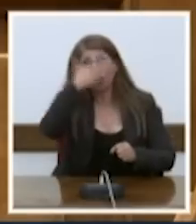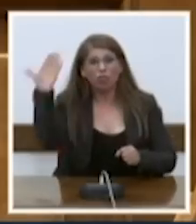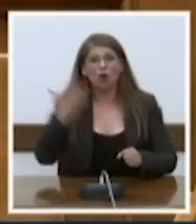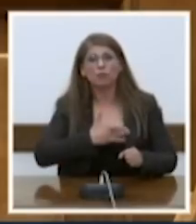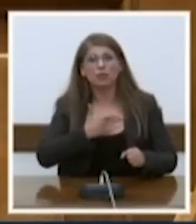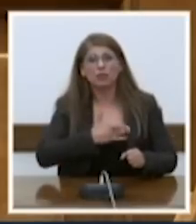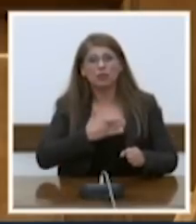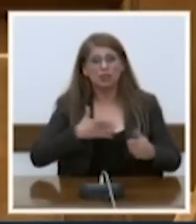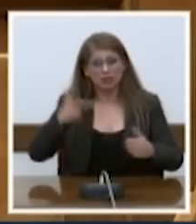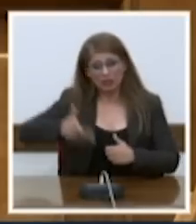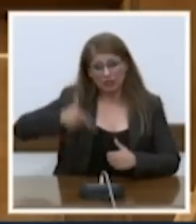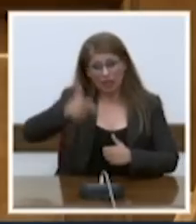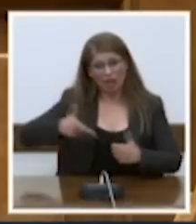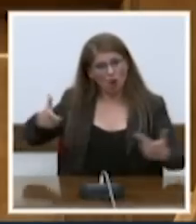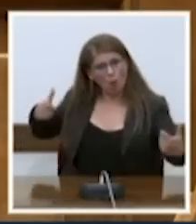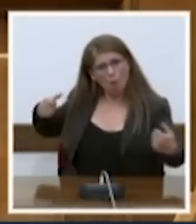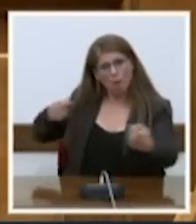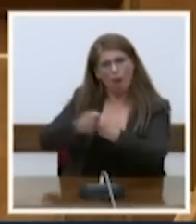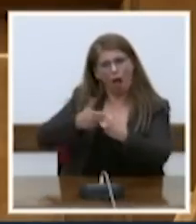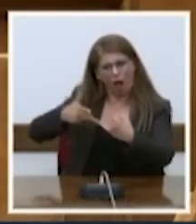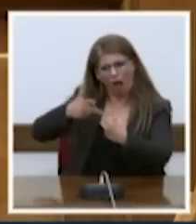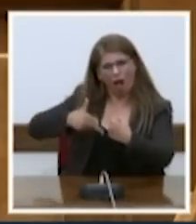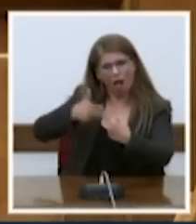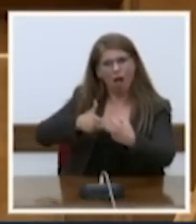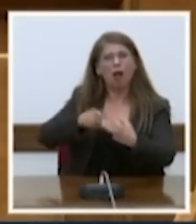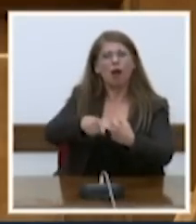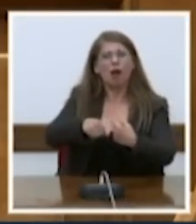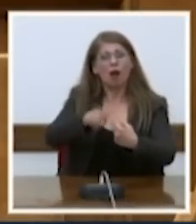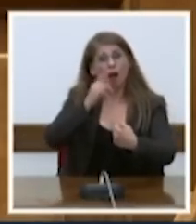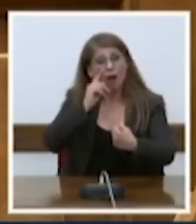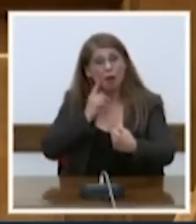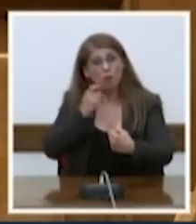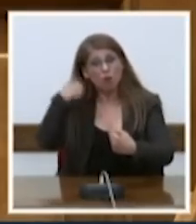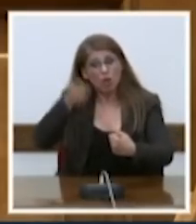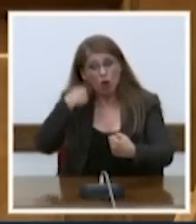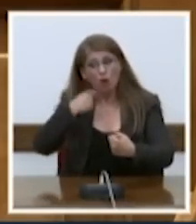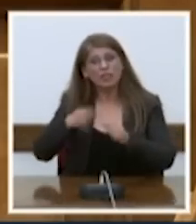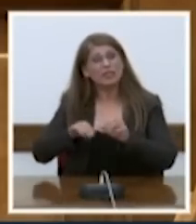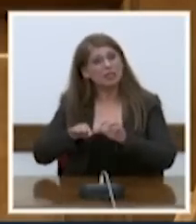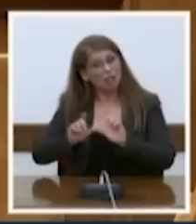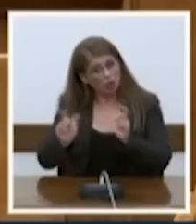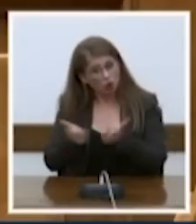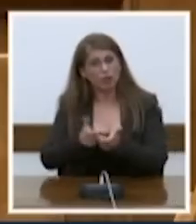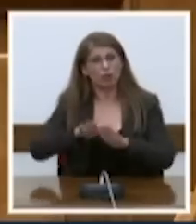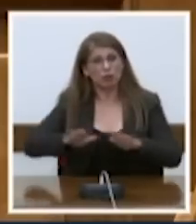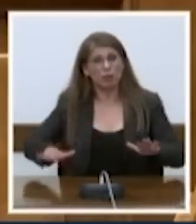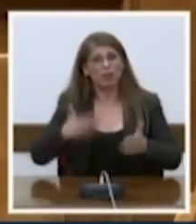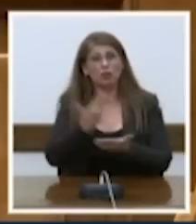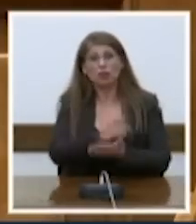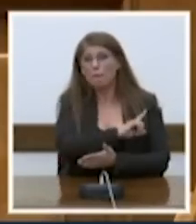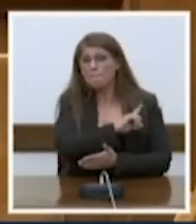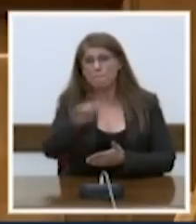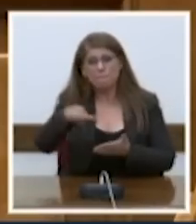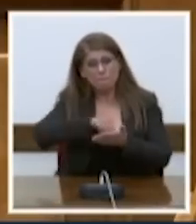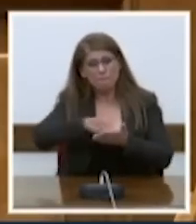στη σύγκρουση των τρένων στα Τέμπη, για το οποίο οι γονείς και όλοι οι συγγενείς των παιδιών ζητούν να μην παραγραφούν